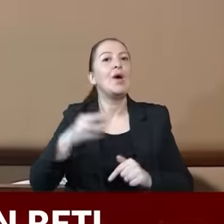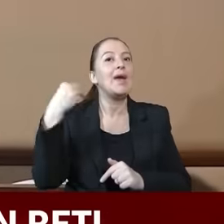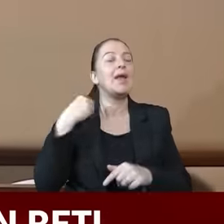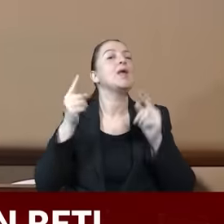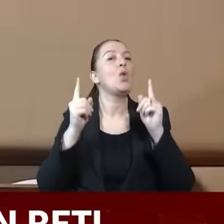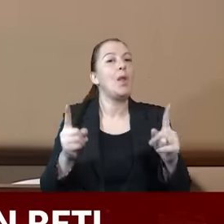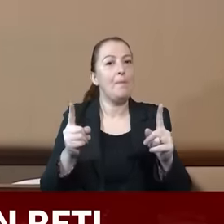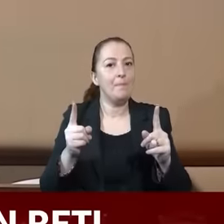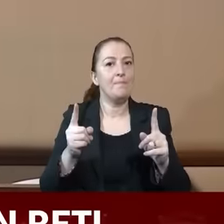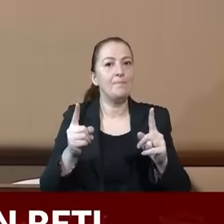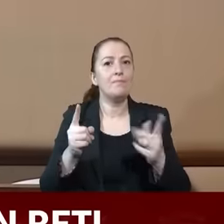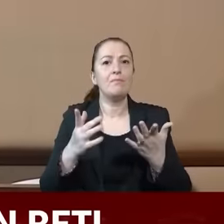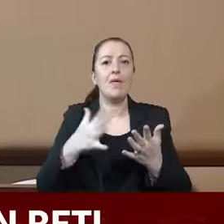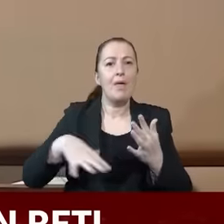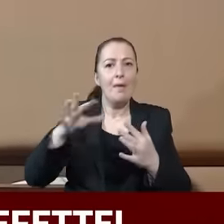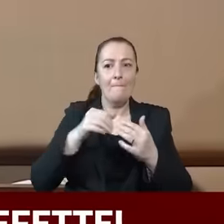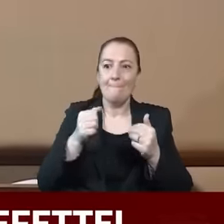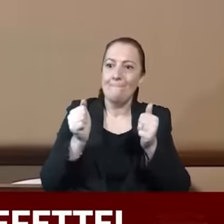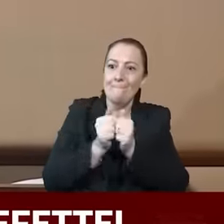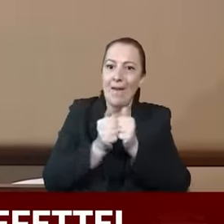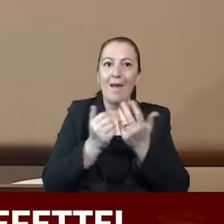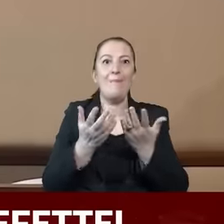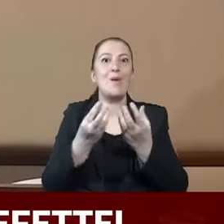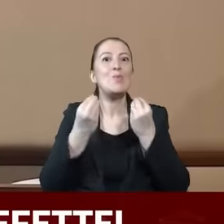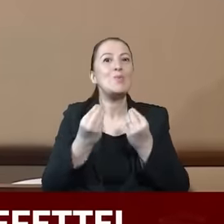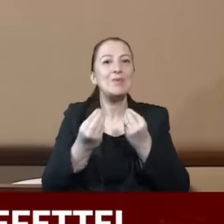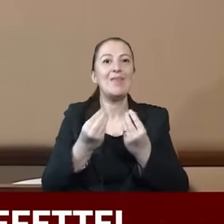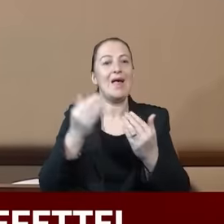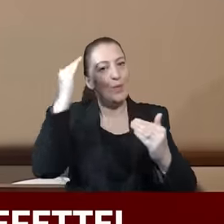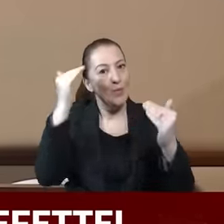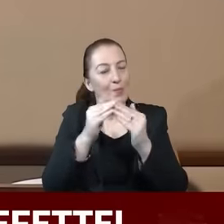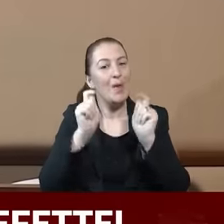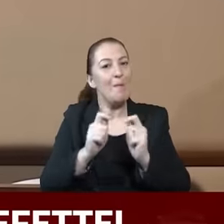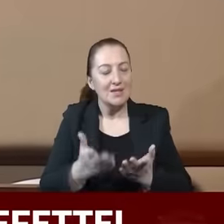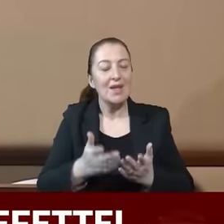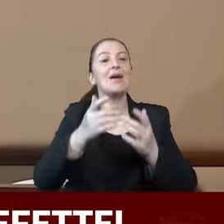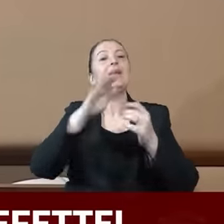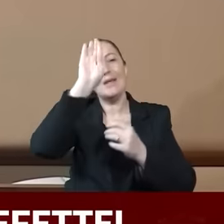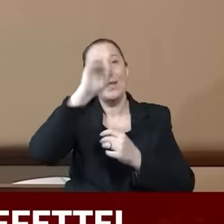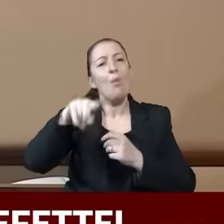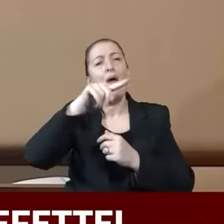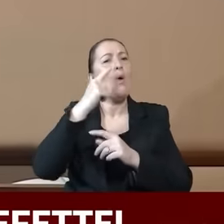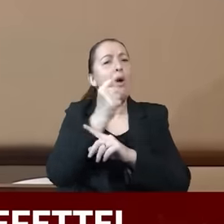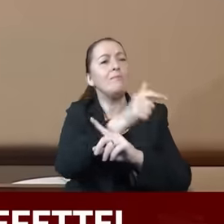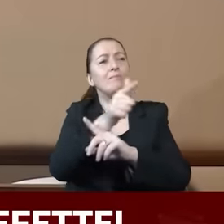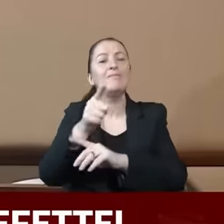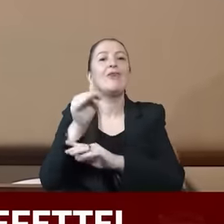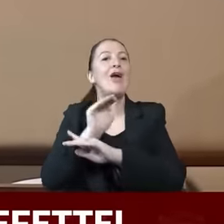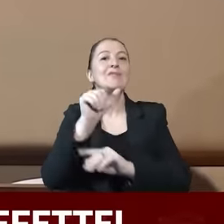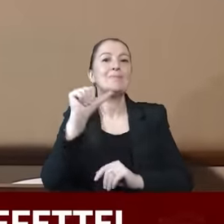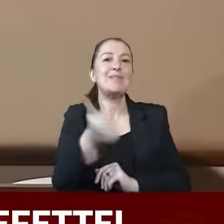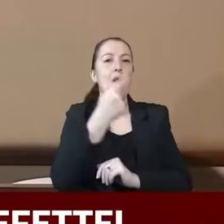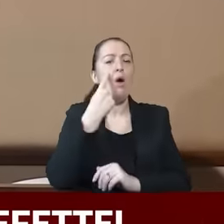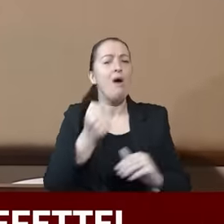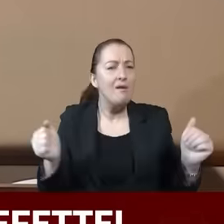dönemde sırt sırta verebilirsen şehrimizin her ilçesinde yaşam kalitesini